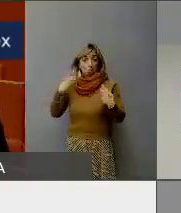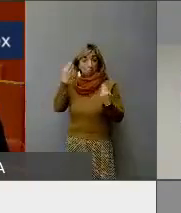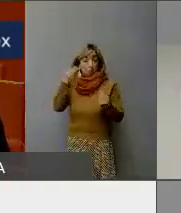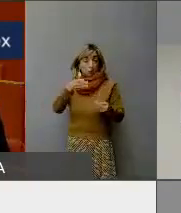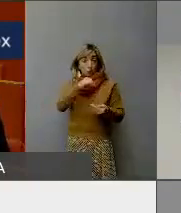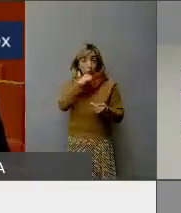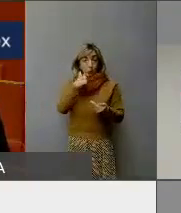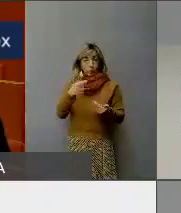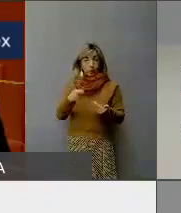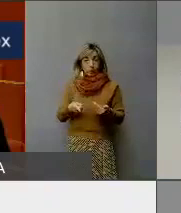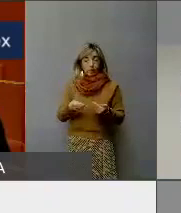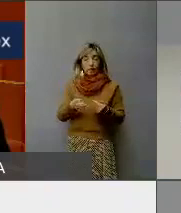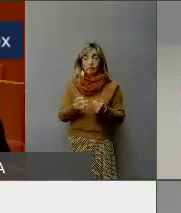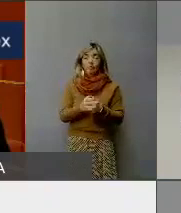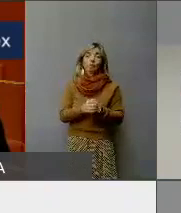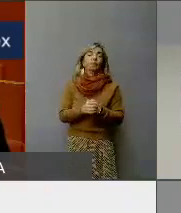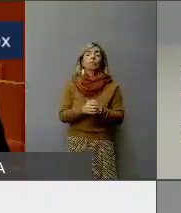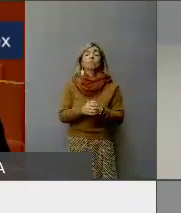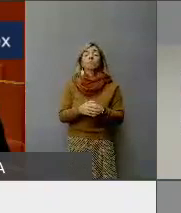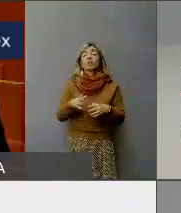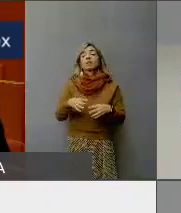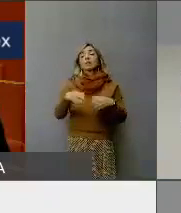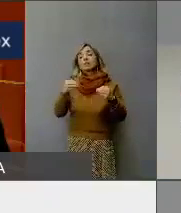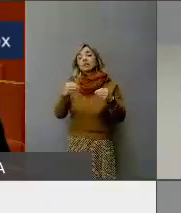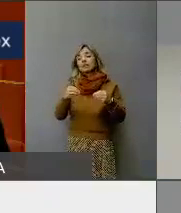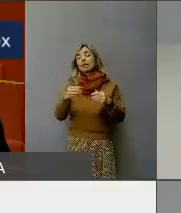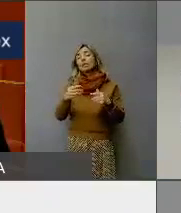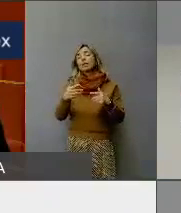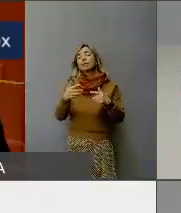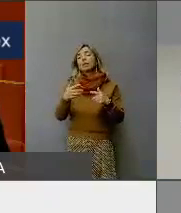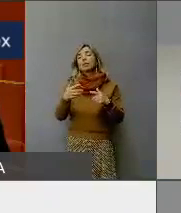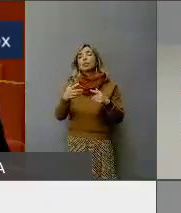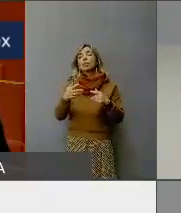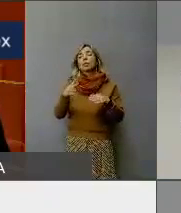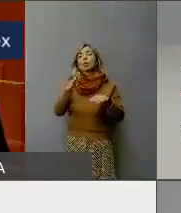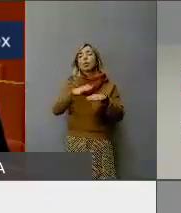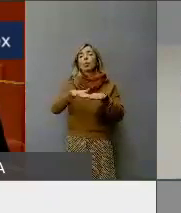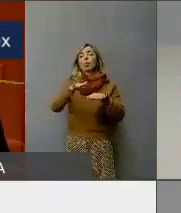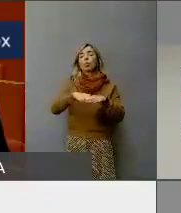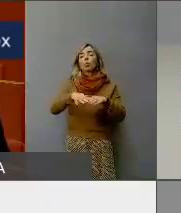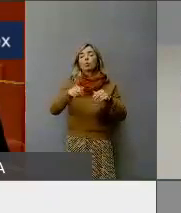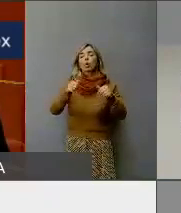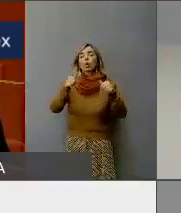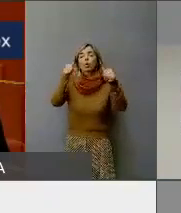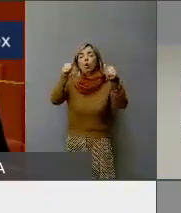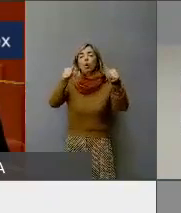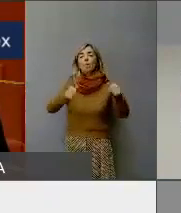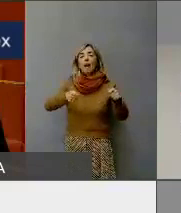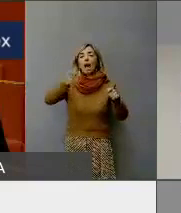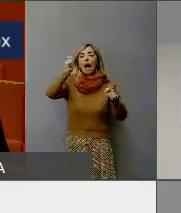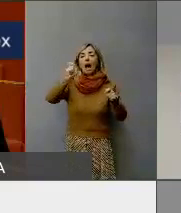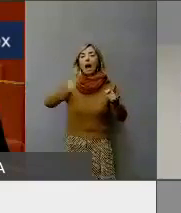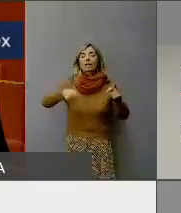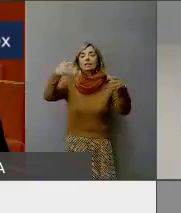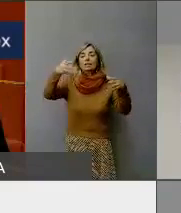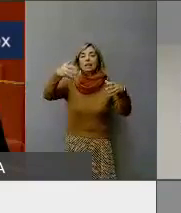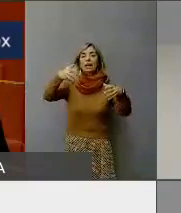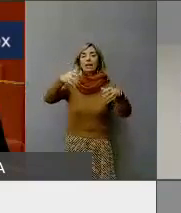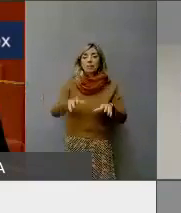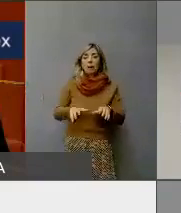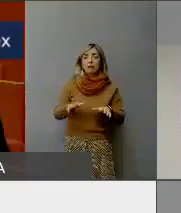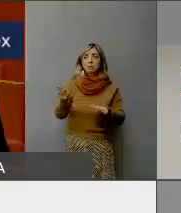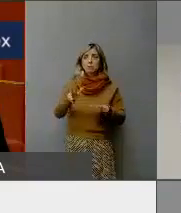discorso si era avviato le scuole dell'utilizzo dei ribassi d'asta che erano mi pare attorno agli 8 milioni